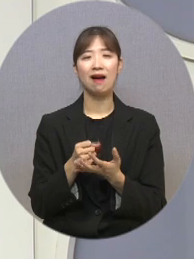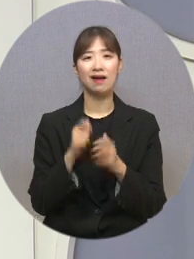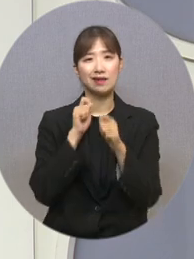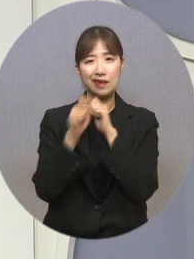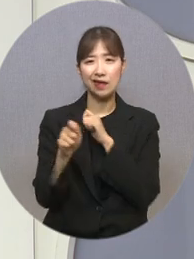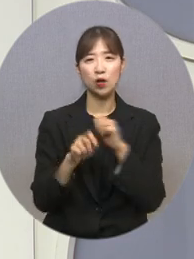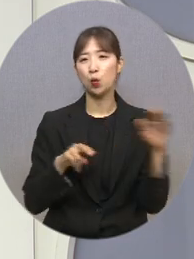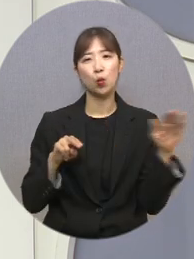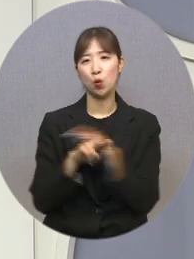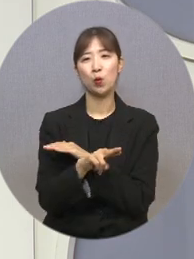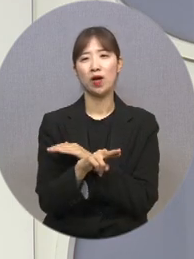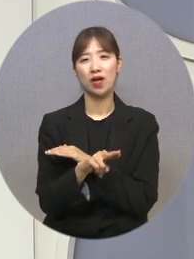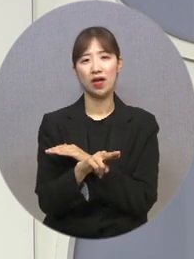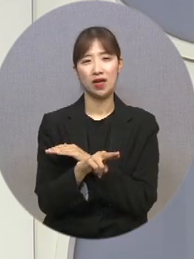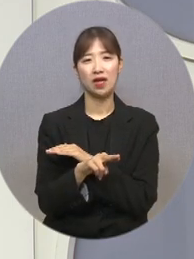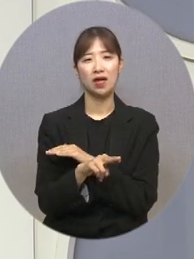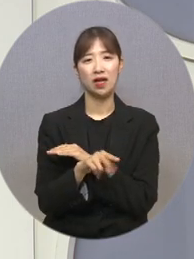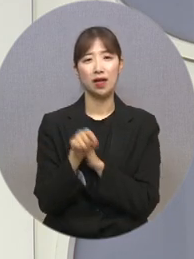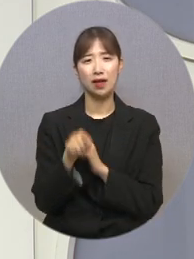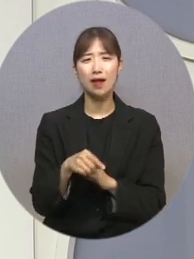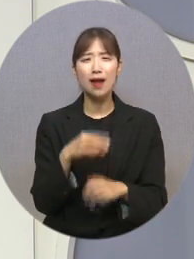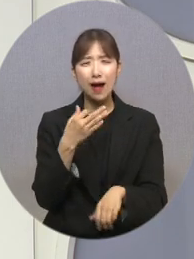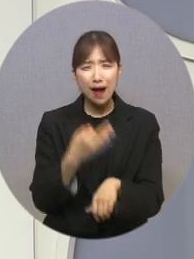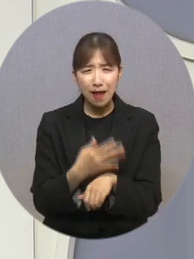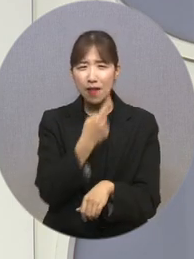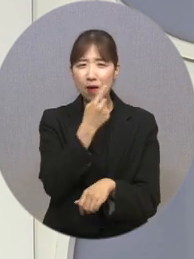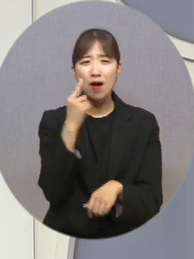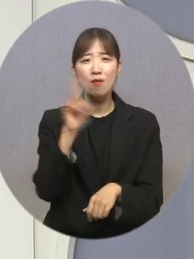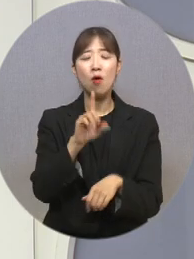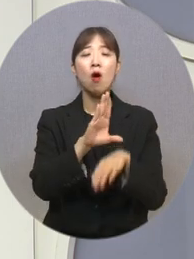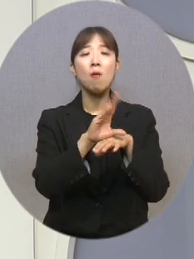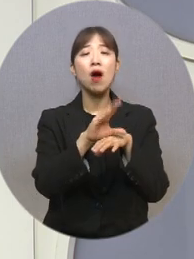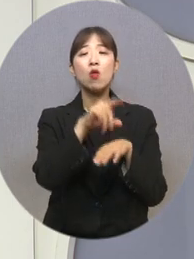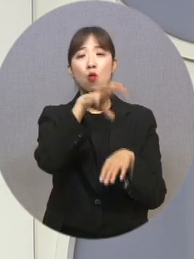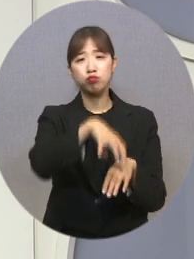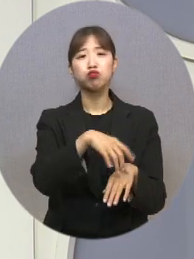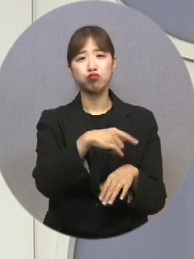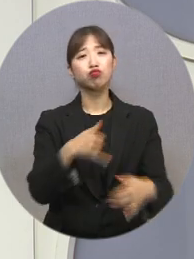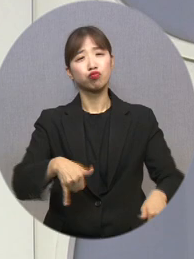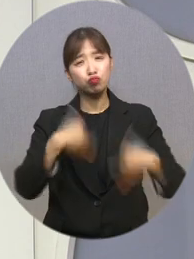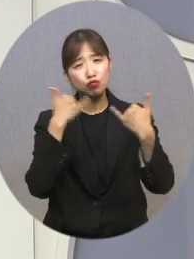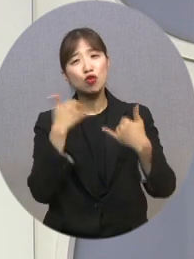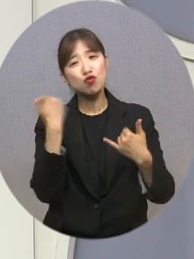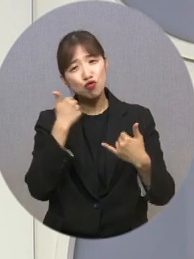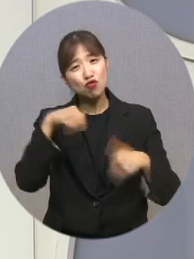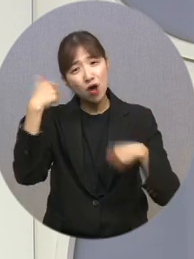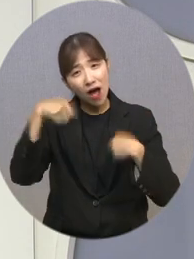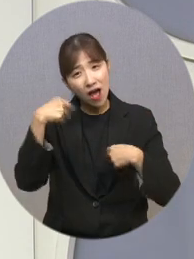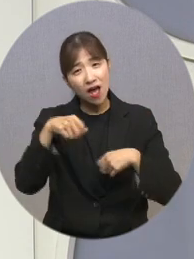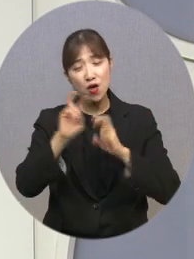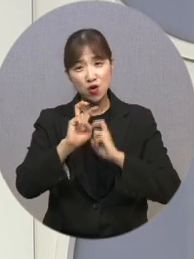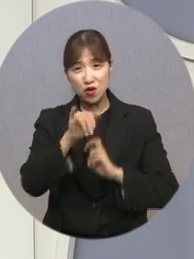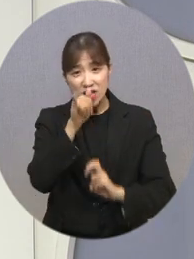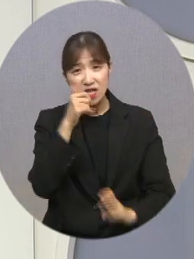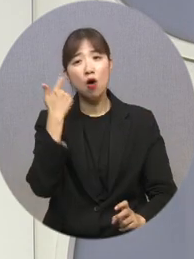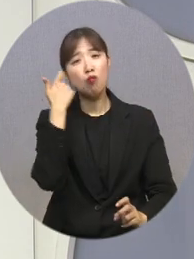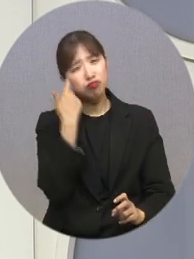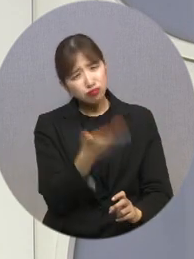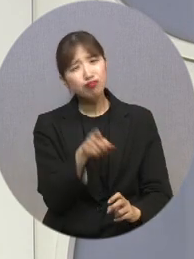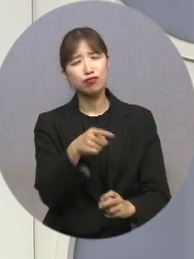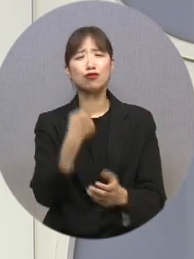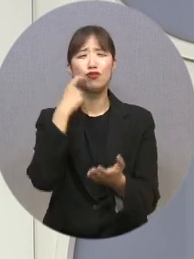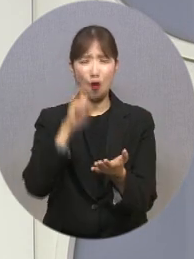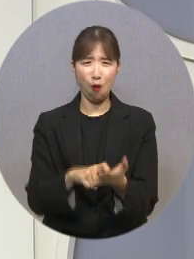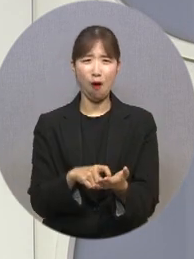이제 사기치는. 근데 그게 간단하게 확인되는 게 일단 그 방송국에 몇 월 며칠 날 아무개 가수 쇼를 합니까? 이렇게 확인만 하면 그냥